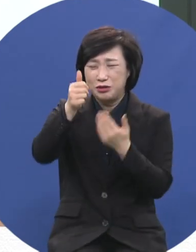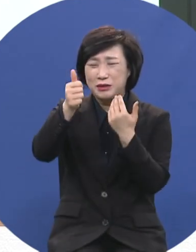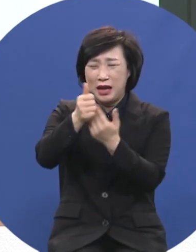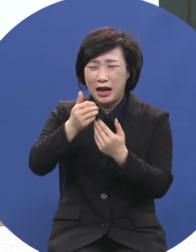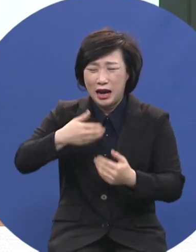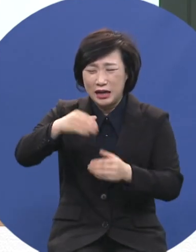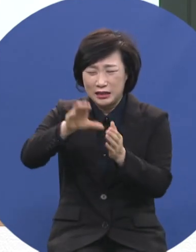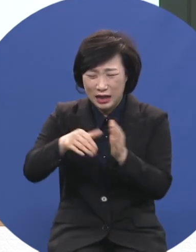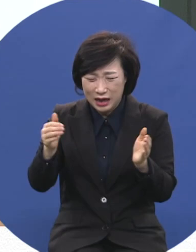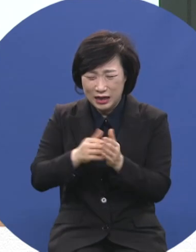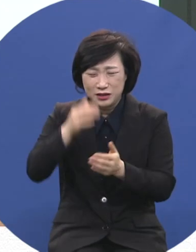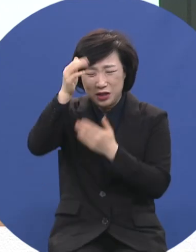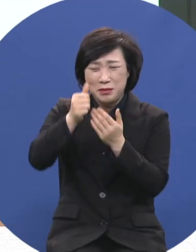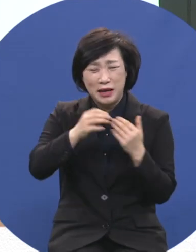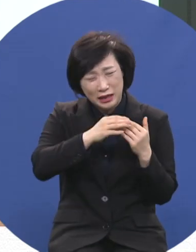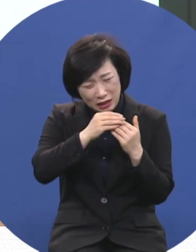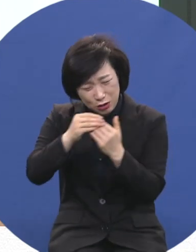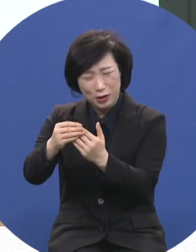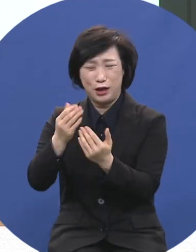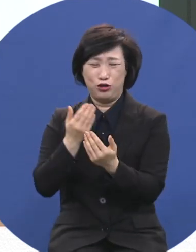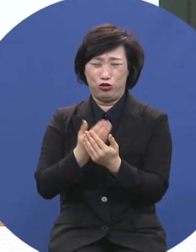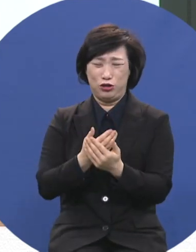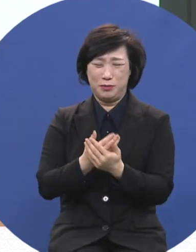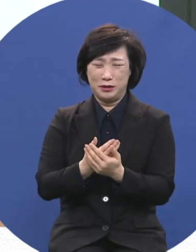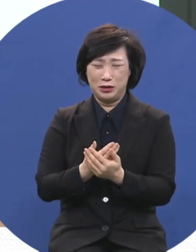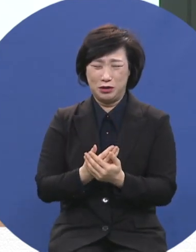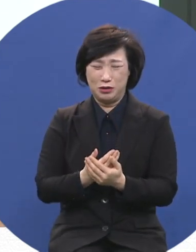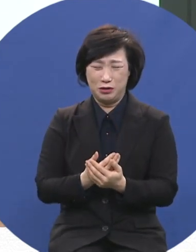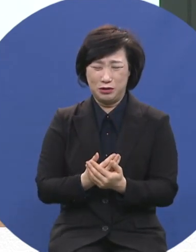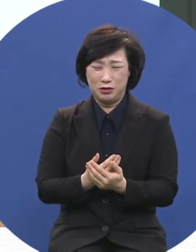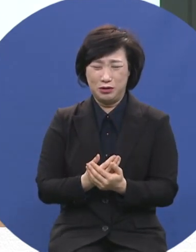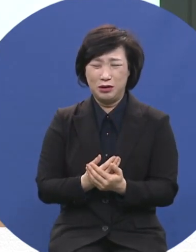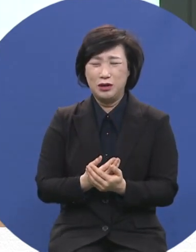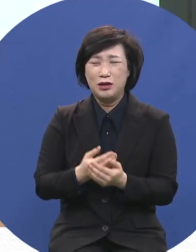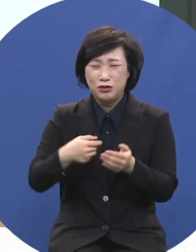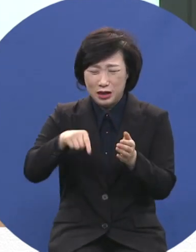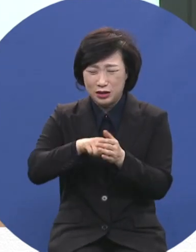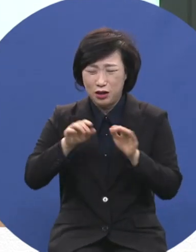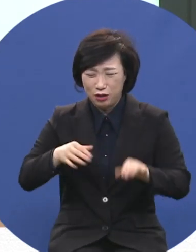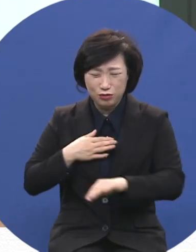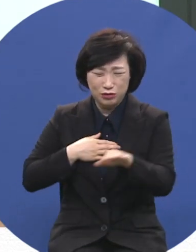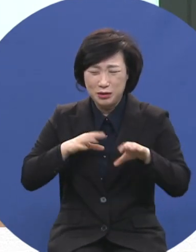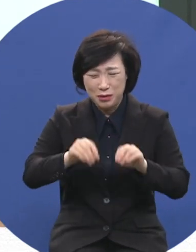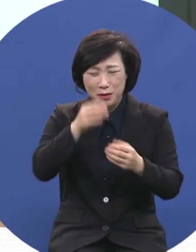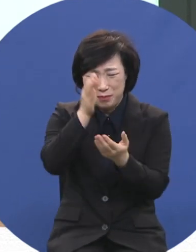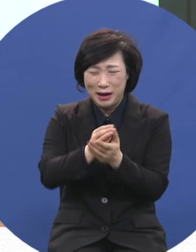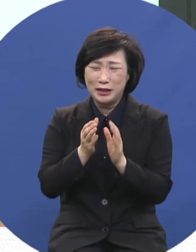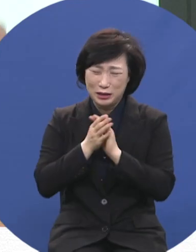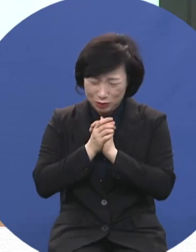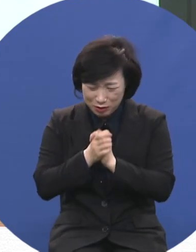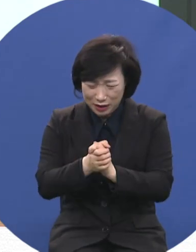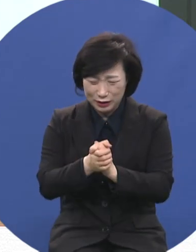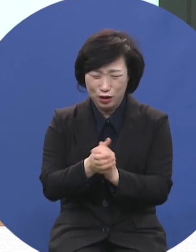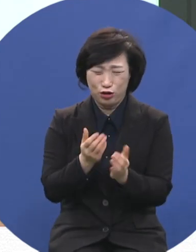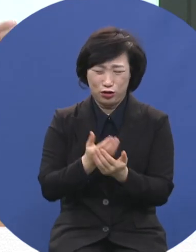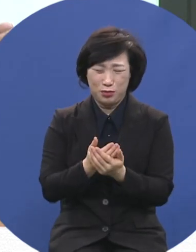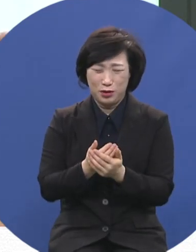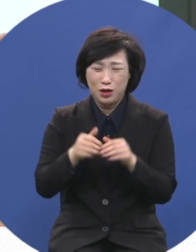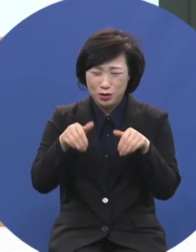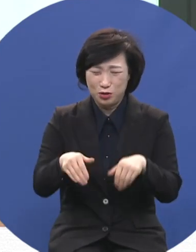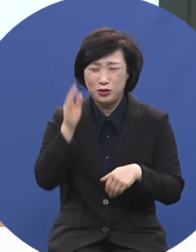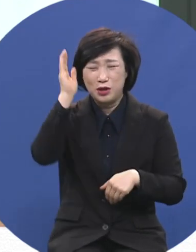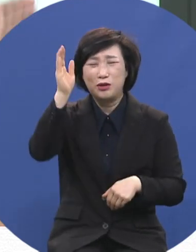가는 날까지 성령으로 인도받게 하옵소서. 그러기 위해서 쉬지 말고 기도하게 하옵소서.